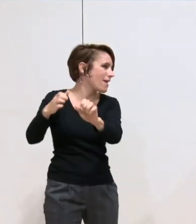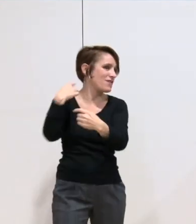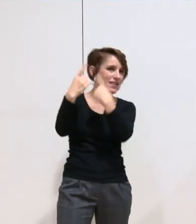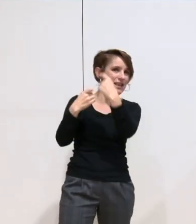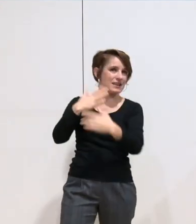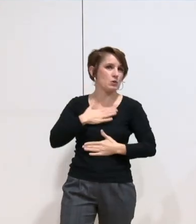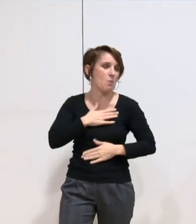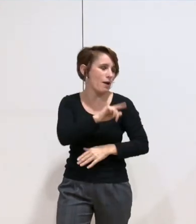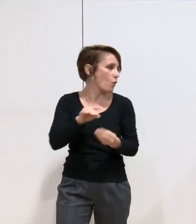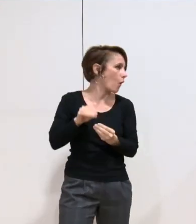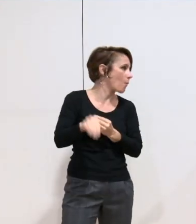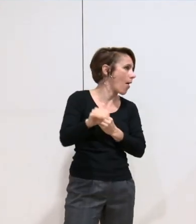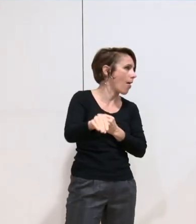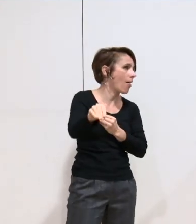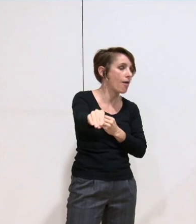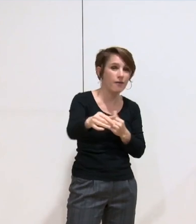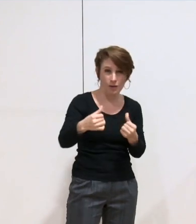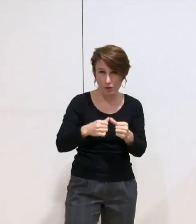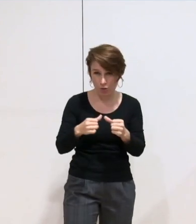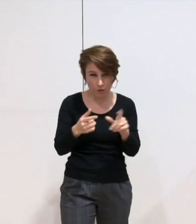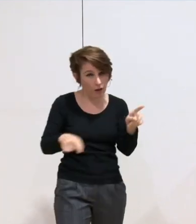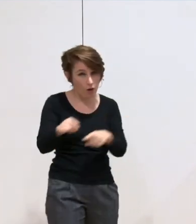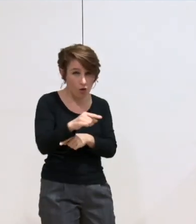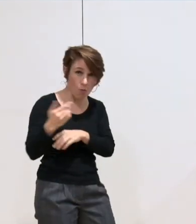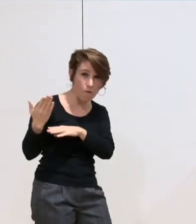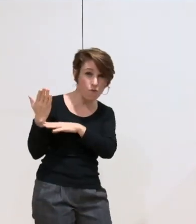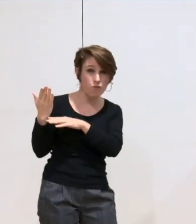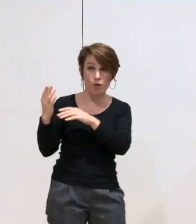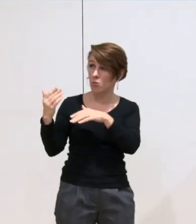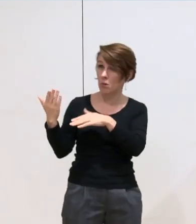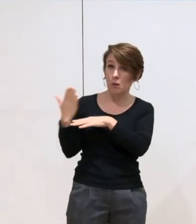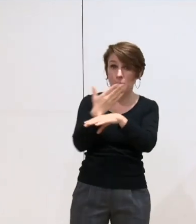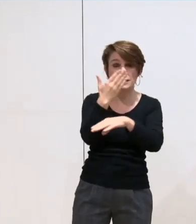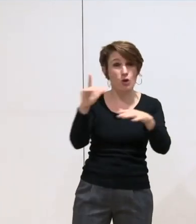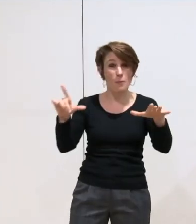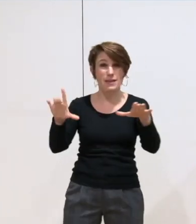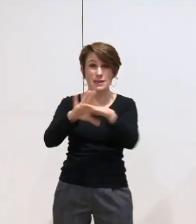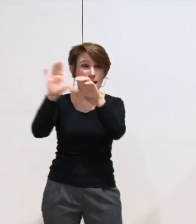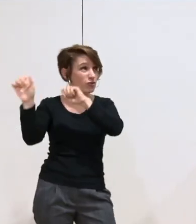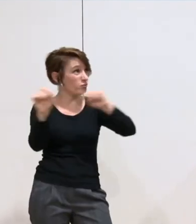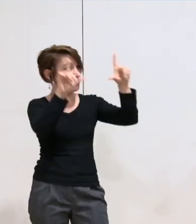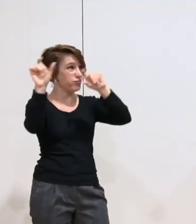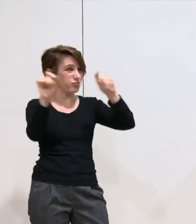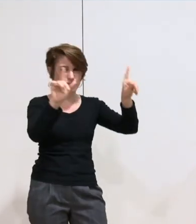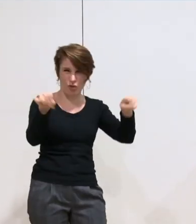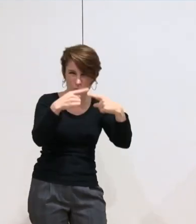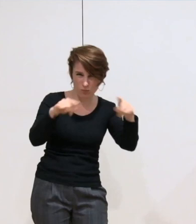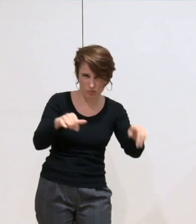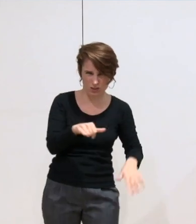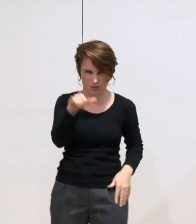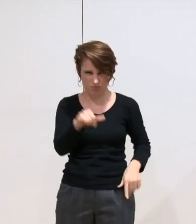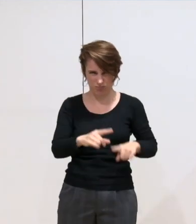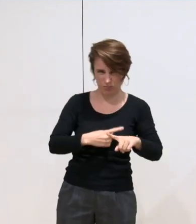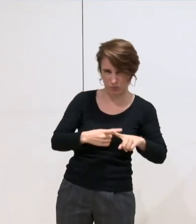jouant la montre jusqu'à oser projeter une suite sans cohérence d'images sur une bande-son douteuse. Quel gâchis! Et puis